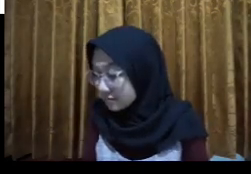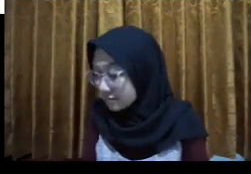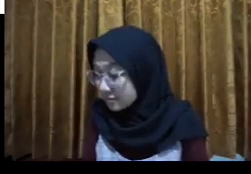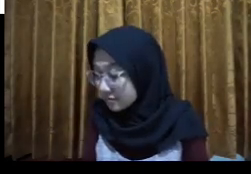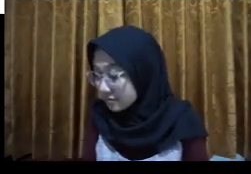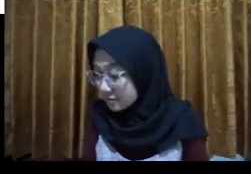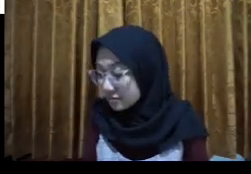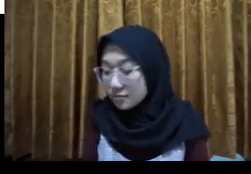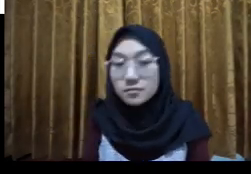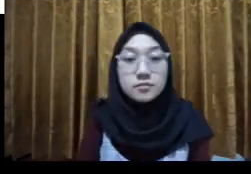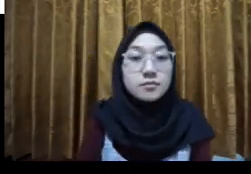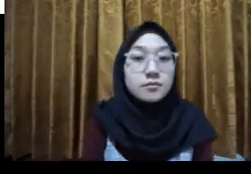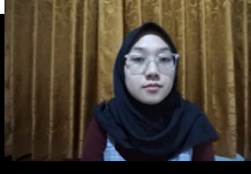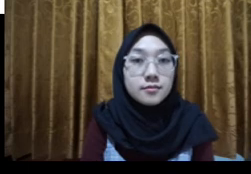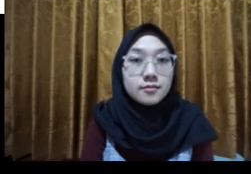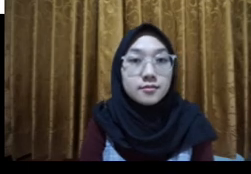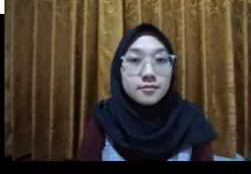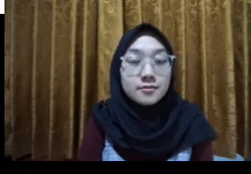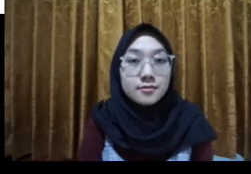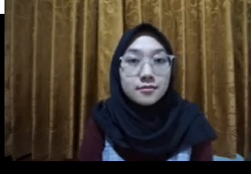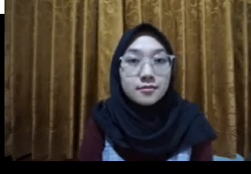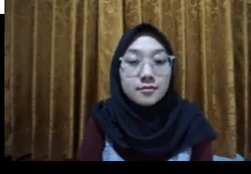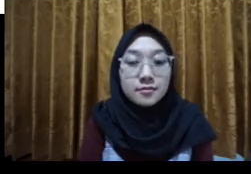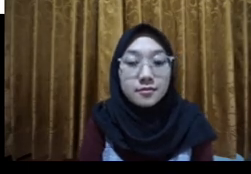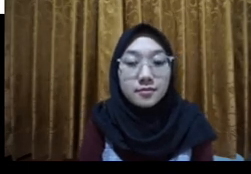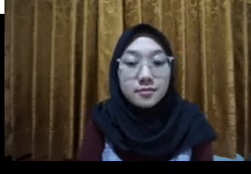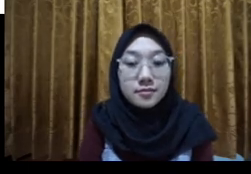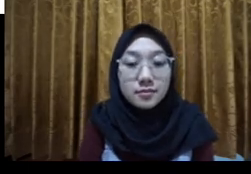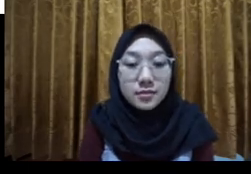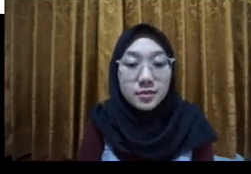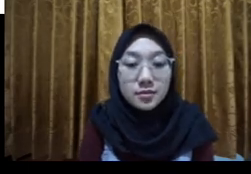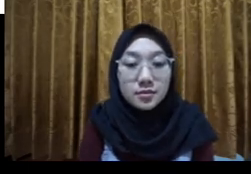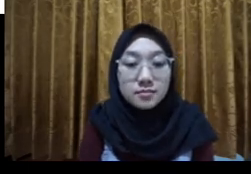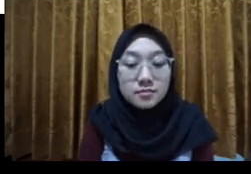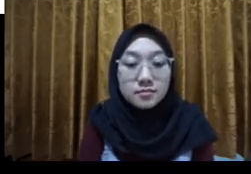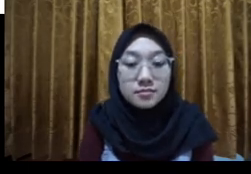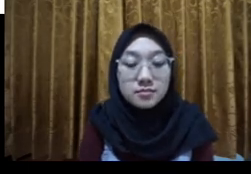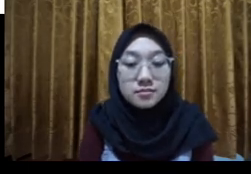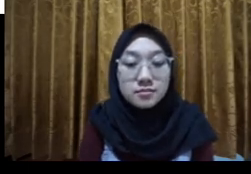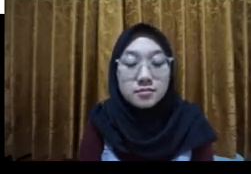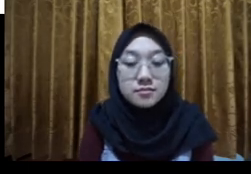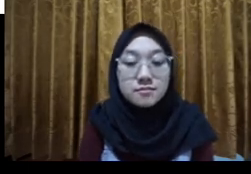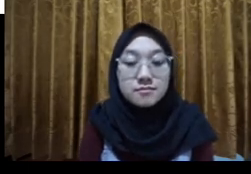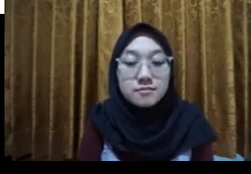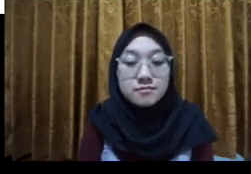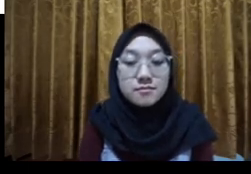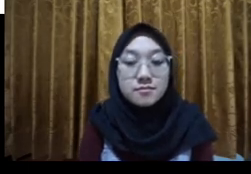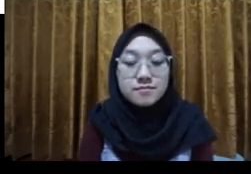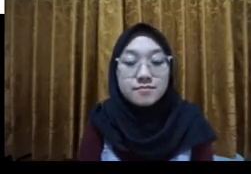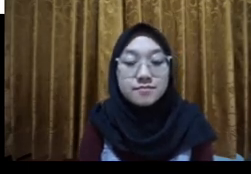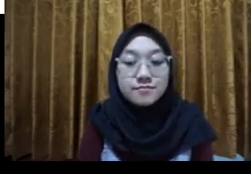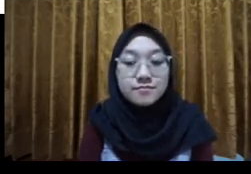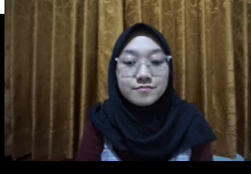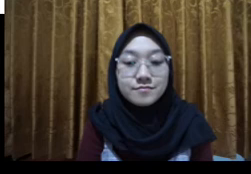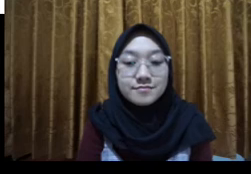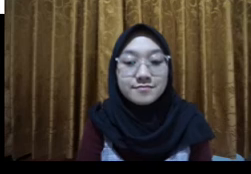orang beranggapan kalau the Red District yang paling. Loh, kok dari sana? Bukannya di Jakarta Barat? Yang paling banyak sergah